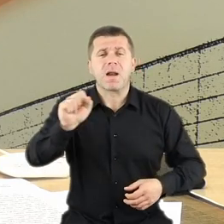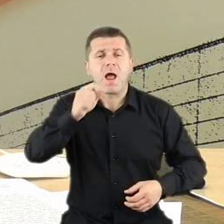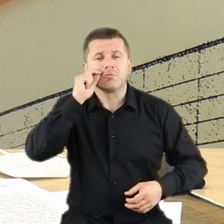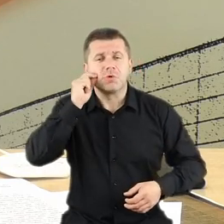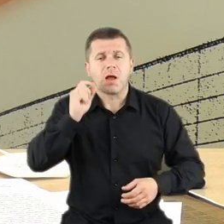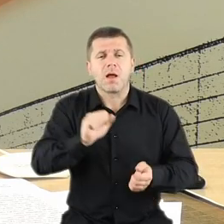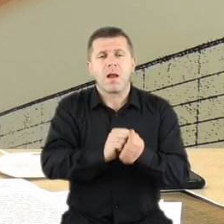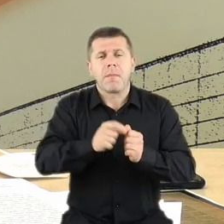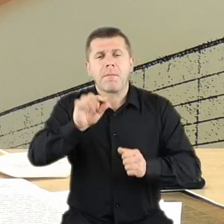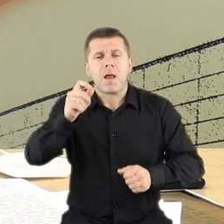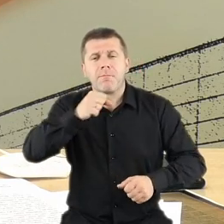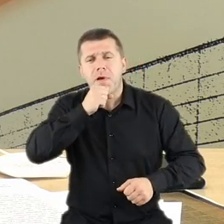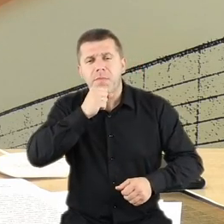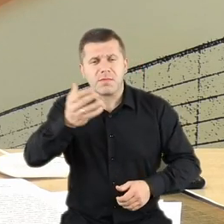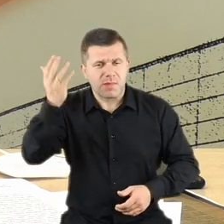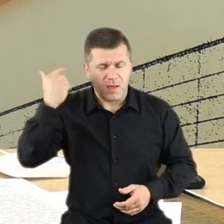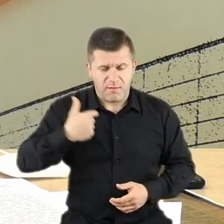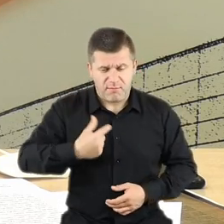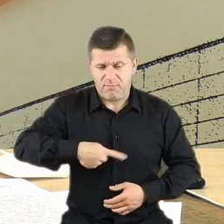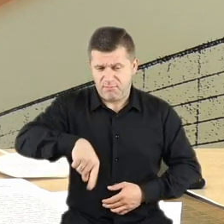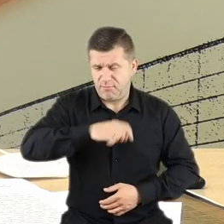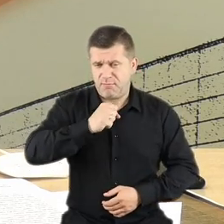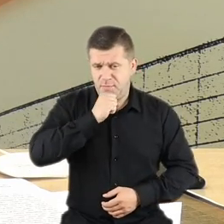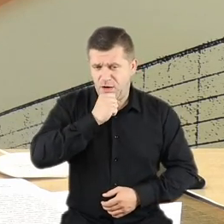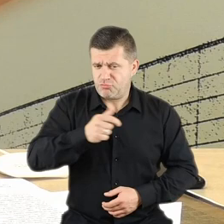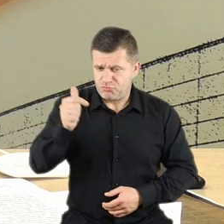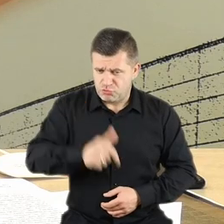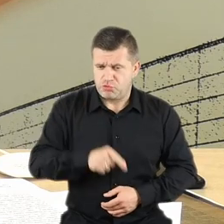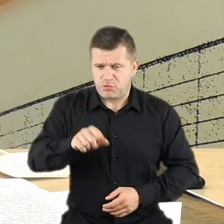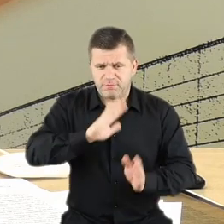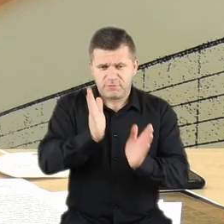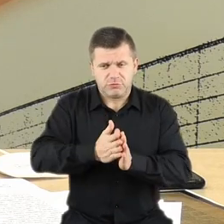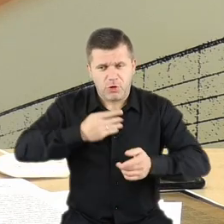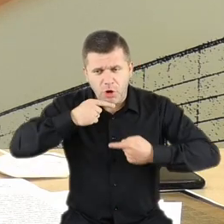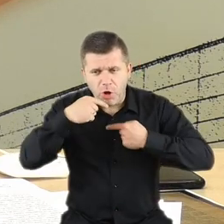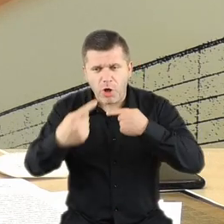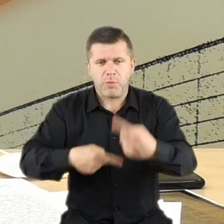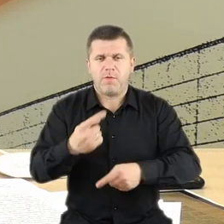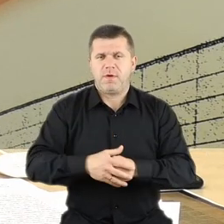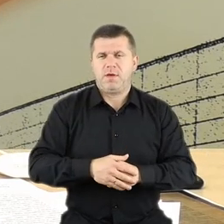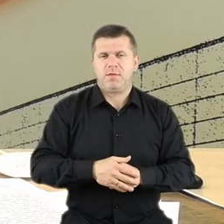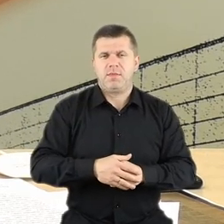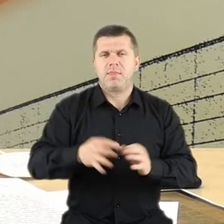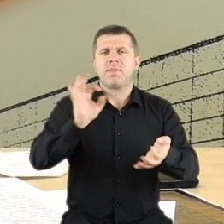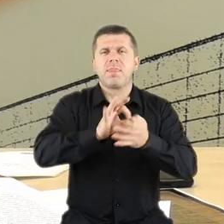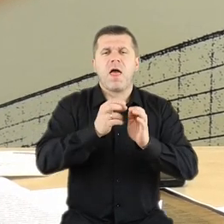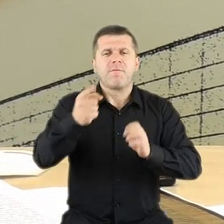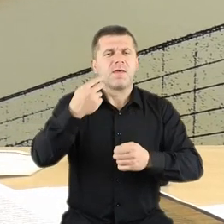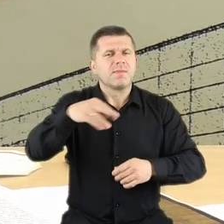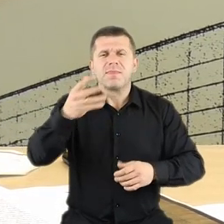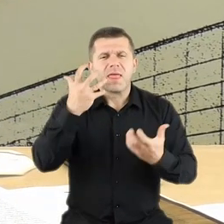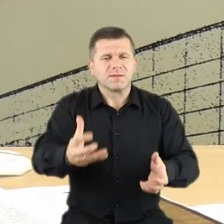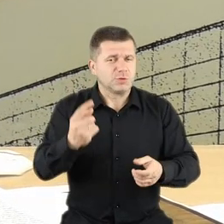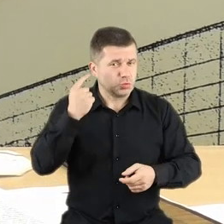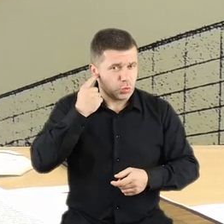cyfra pradziadkowie to my babcię Musimy im to opowiadać nawet jak nie bardzo nos